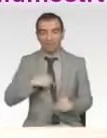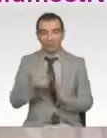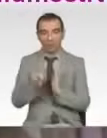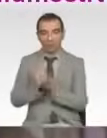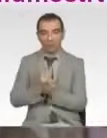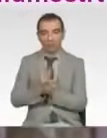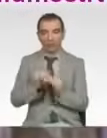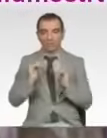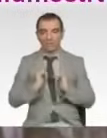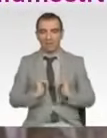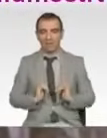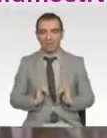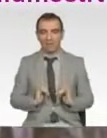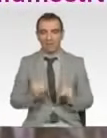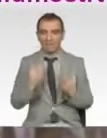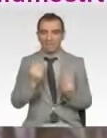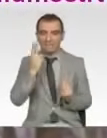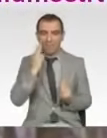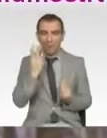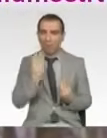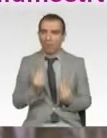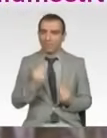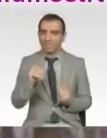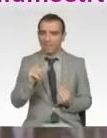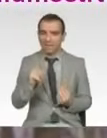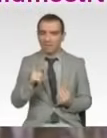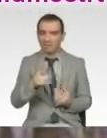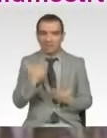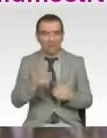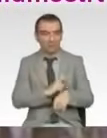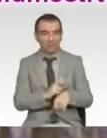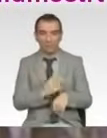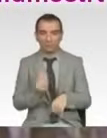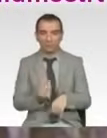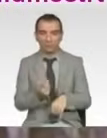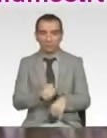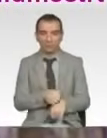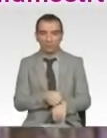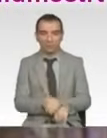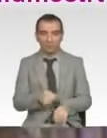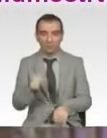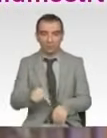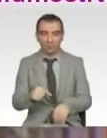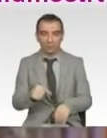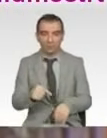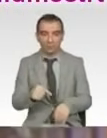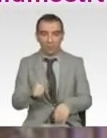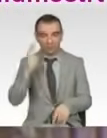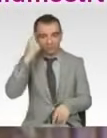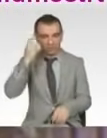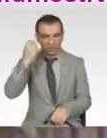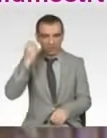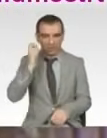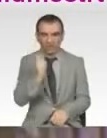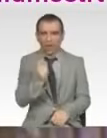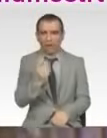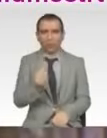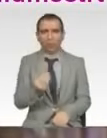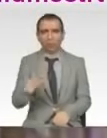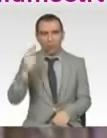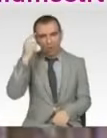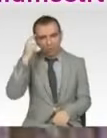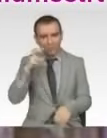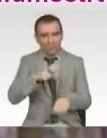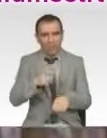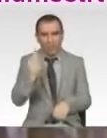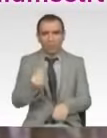daha böyle sakin, sessiz olması gerekirken niye insanlar daha sinirli oluyor? Niye? Çünkü buna koşullanıyorlar. O yüzden. Buna koşullandıkları